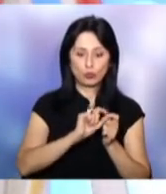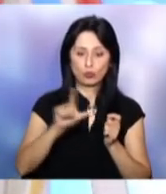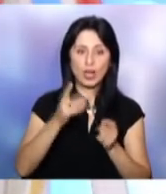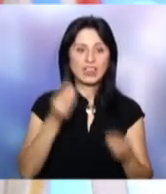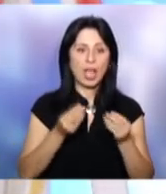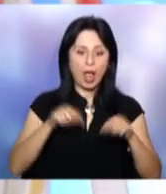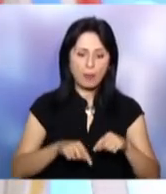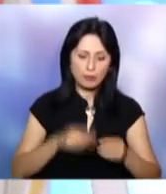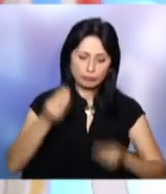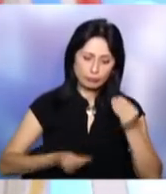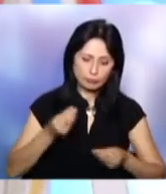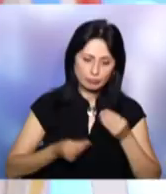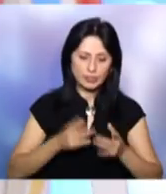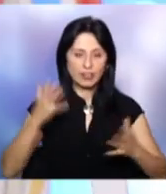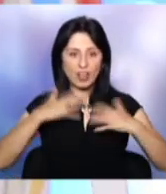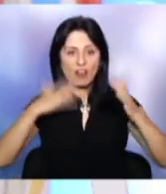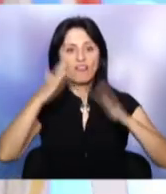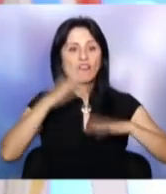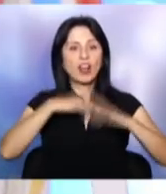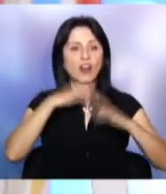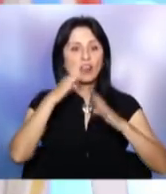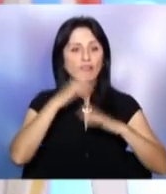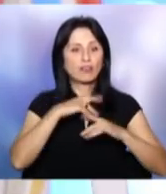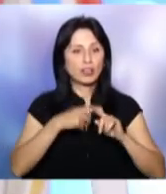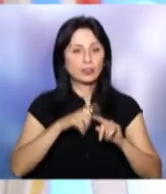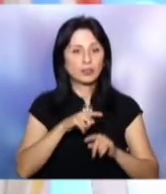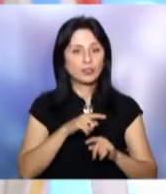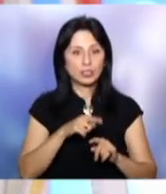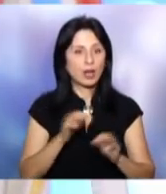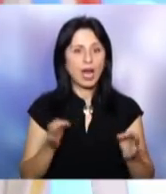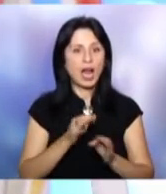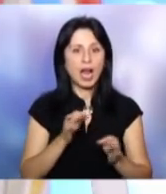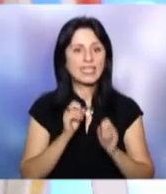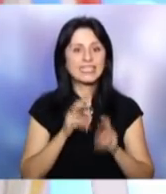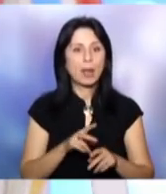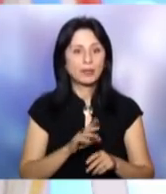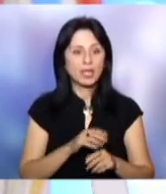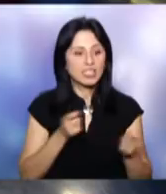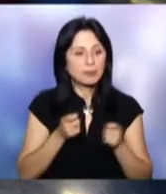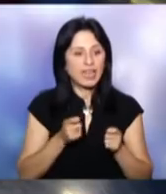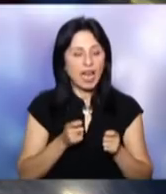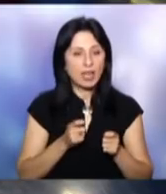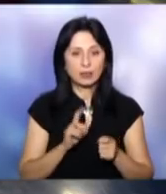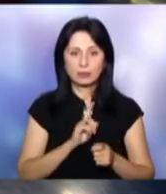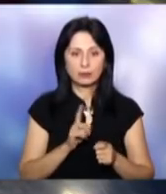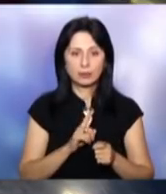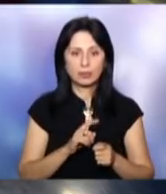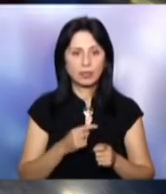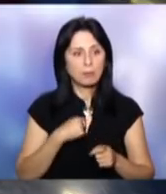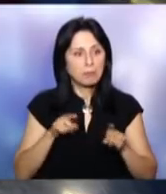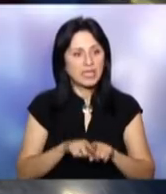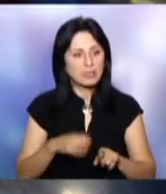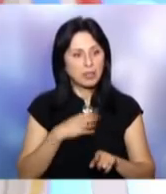ერთად შეგიძლიათ ეს გააკეთოთ და ეცადეთ, რომ ბავშვის გასაგონად არ იყოს არანაირი საფრთხე ნახსენები, ან მეც